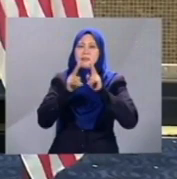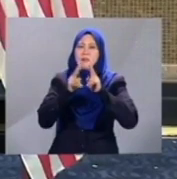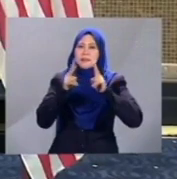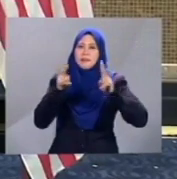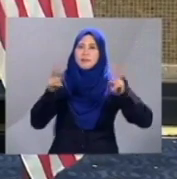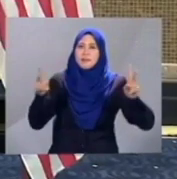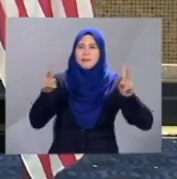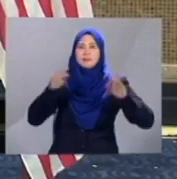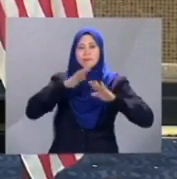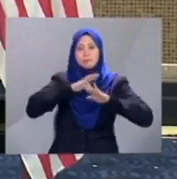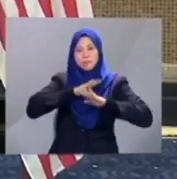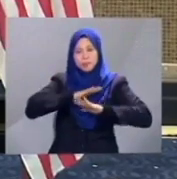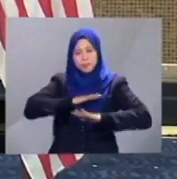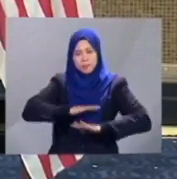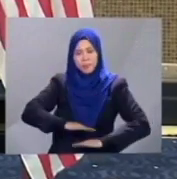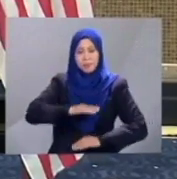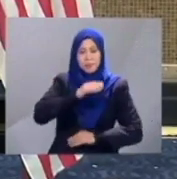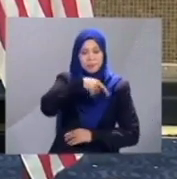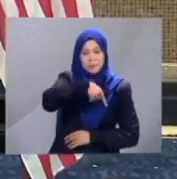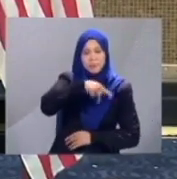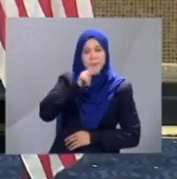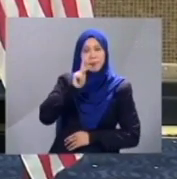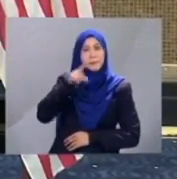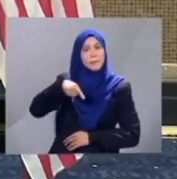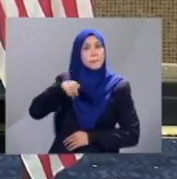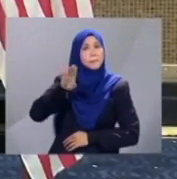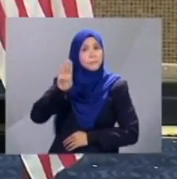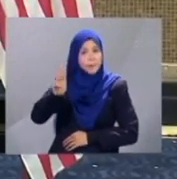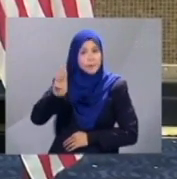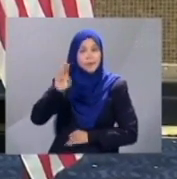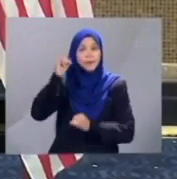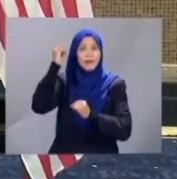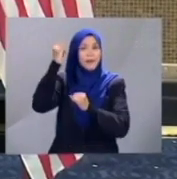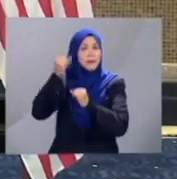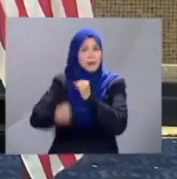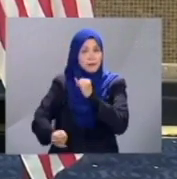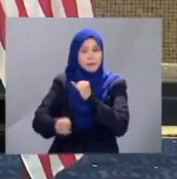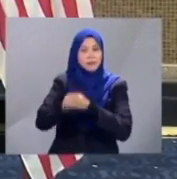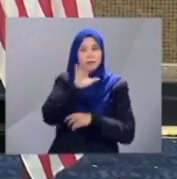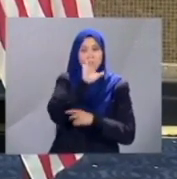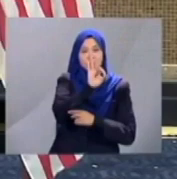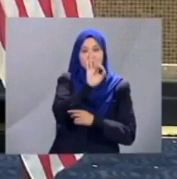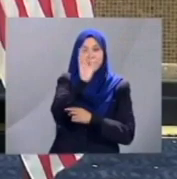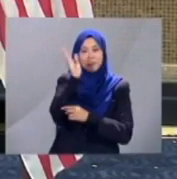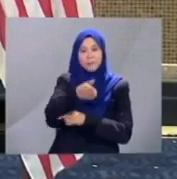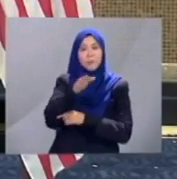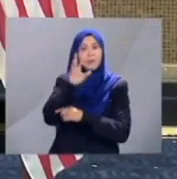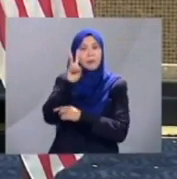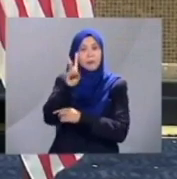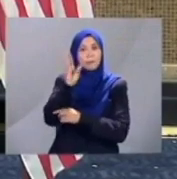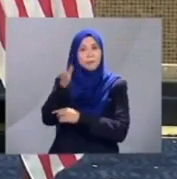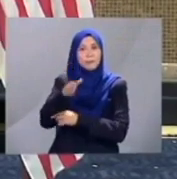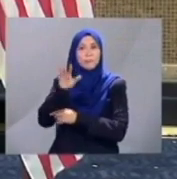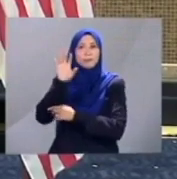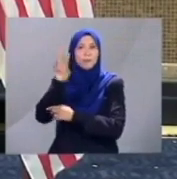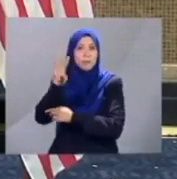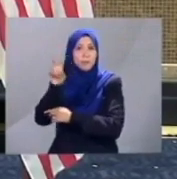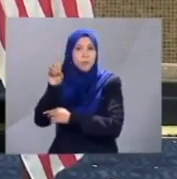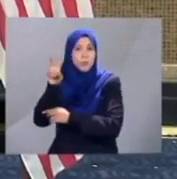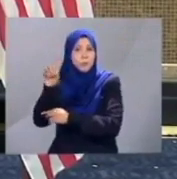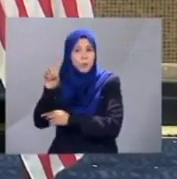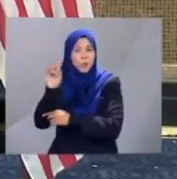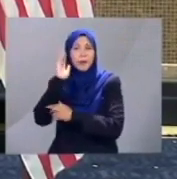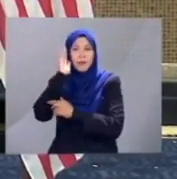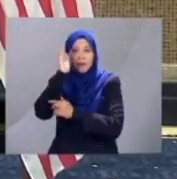semua. PKPB yang akan berakhir pada 9 Jun 2020 akan digantikan